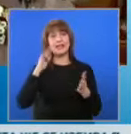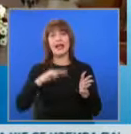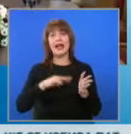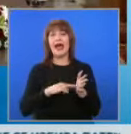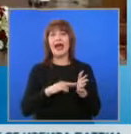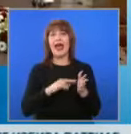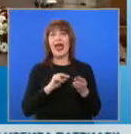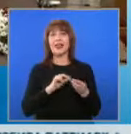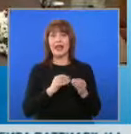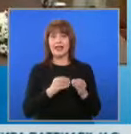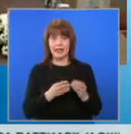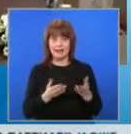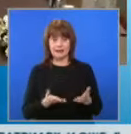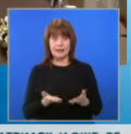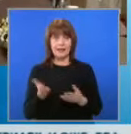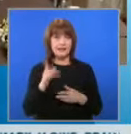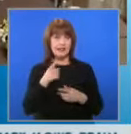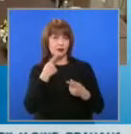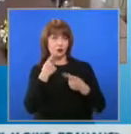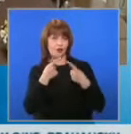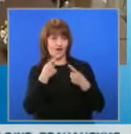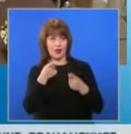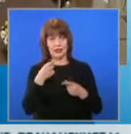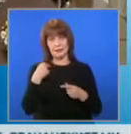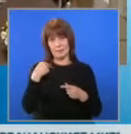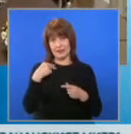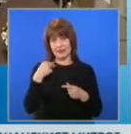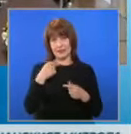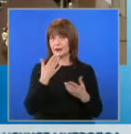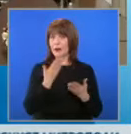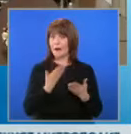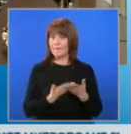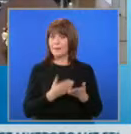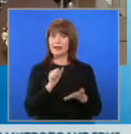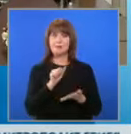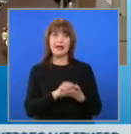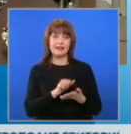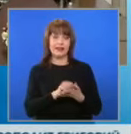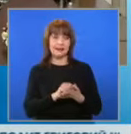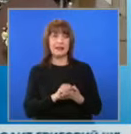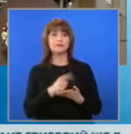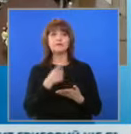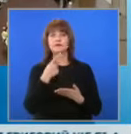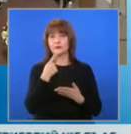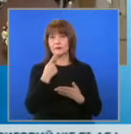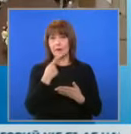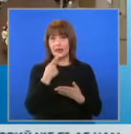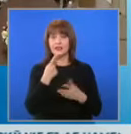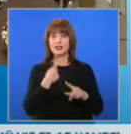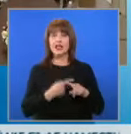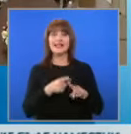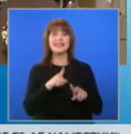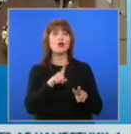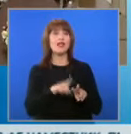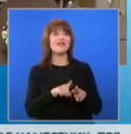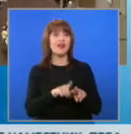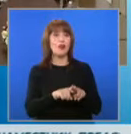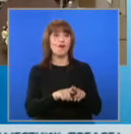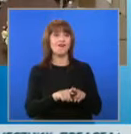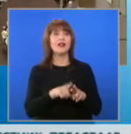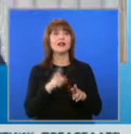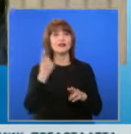енергетиката. След като разговаряха с президента пред медиите, Рая Назарян каза, че Христо Иванов